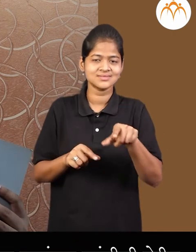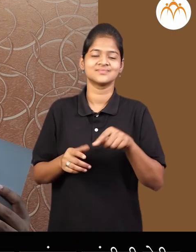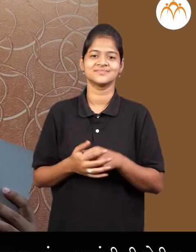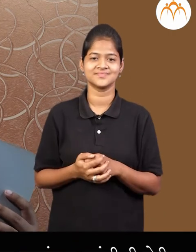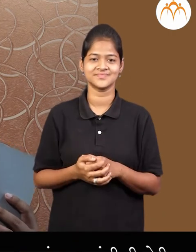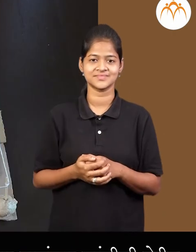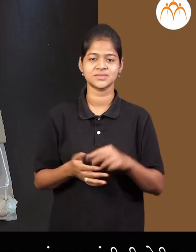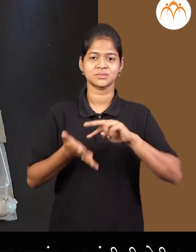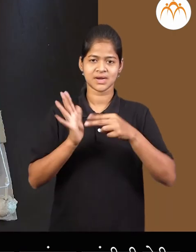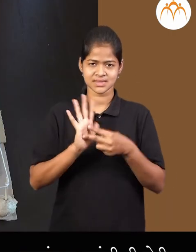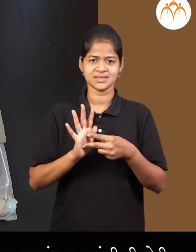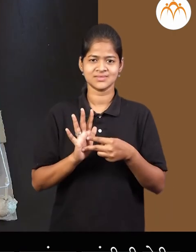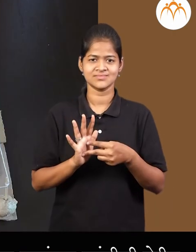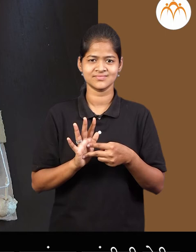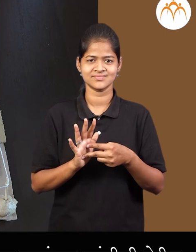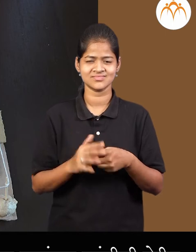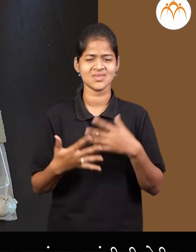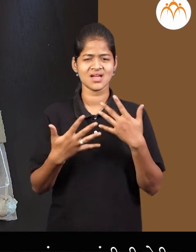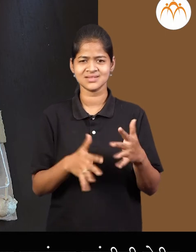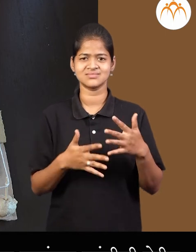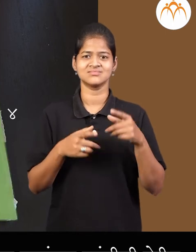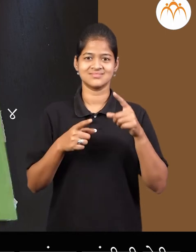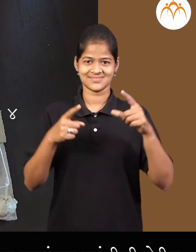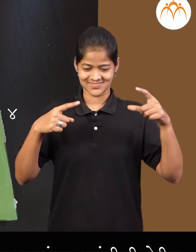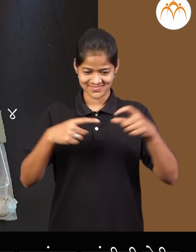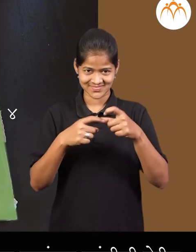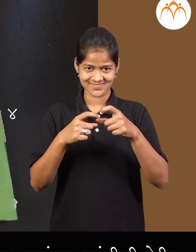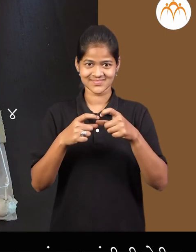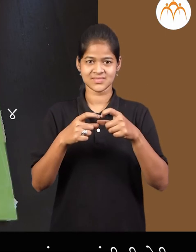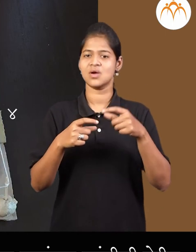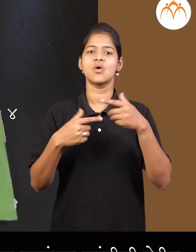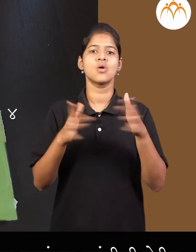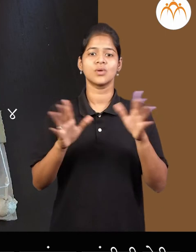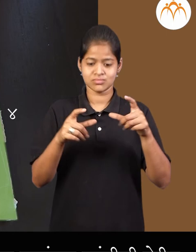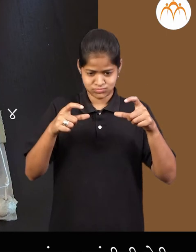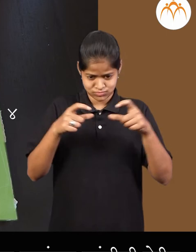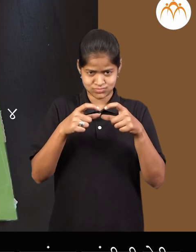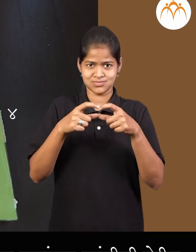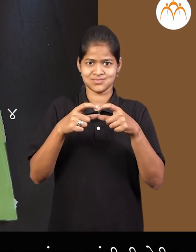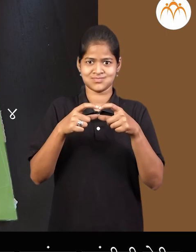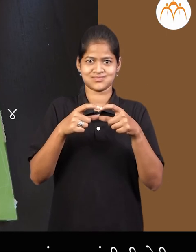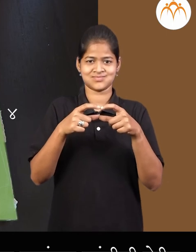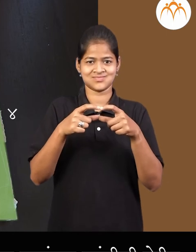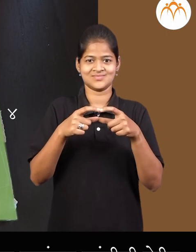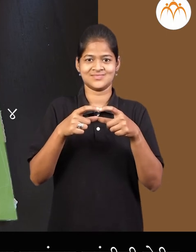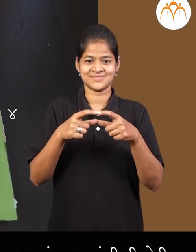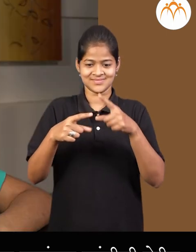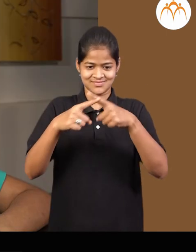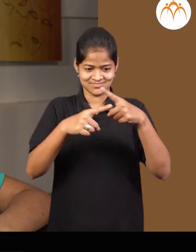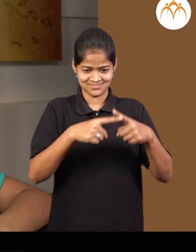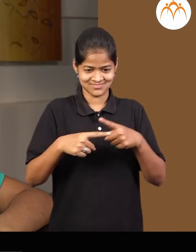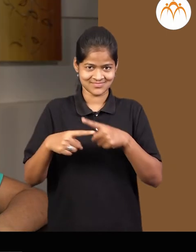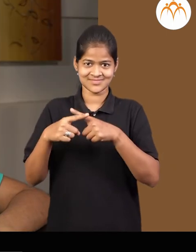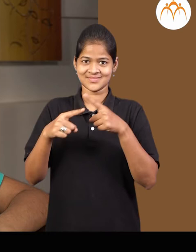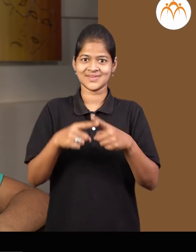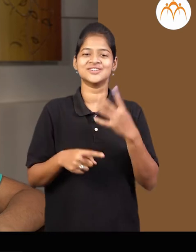परिमिती म्हणजे एखाद्या बंद आकृतीच्या सगळ्या बाजूंच्या लांबींची बेरीज.